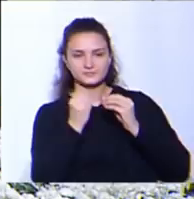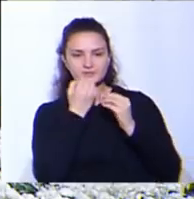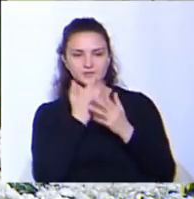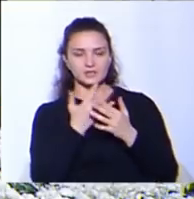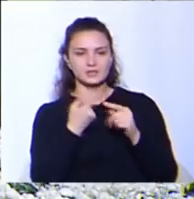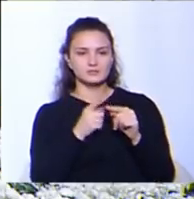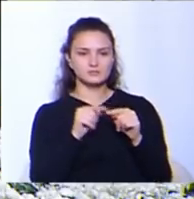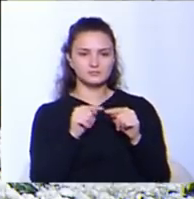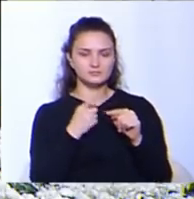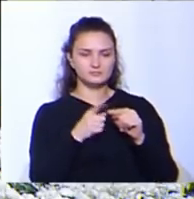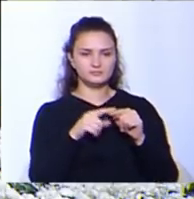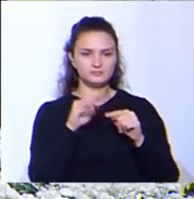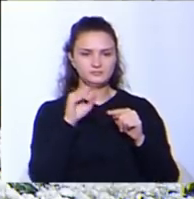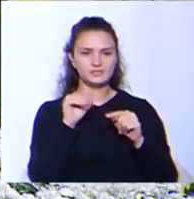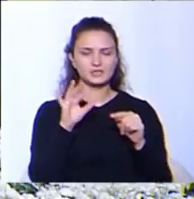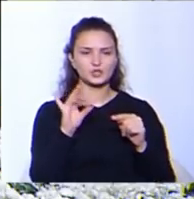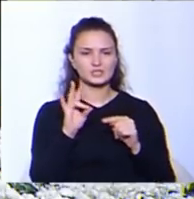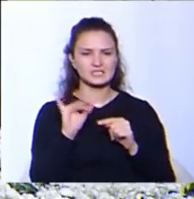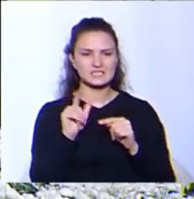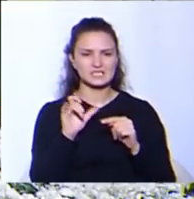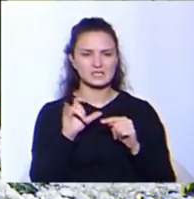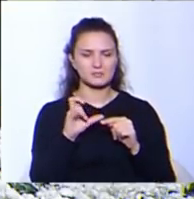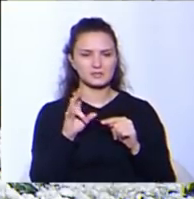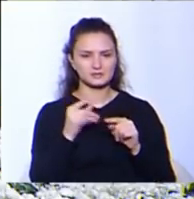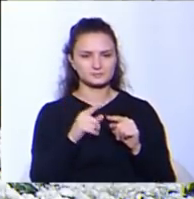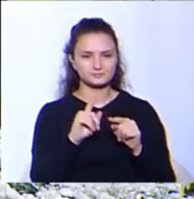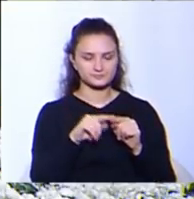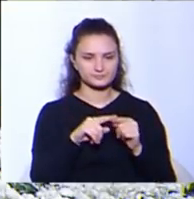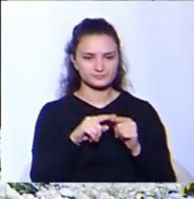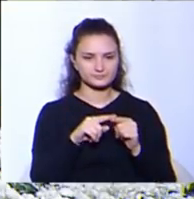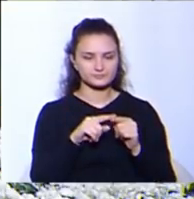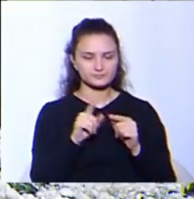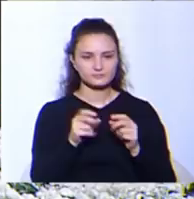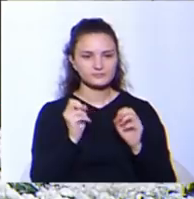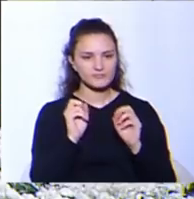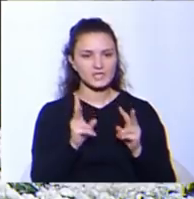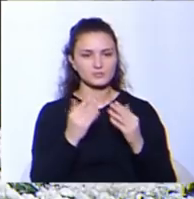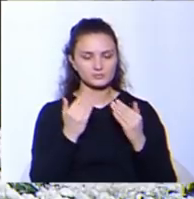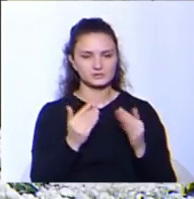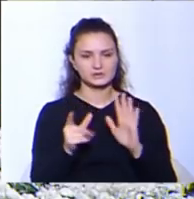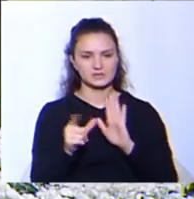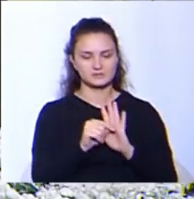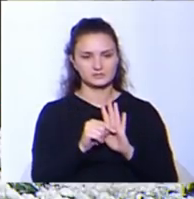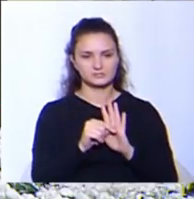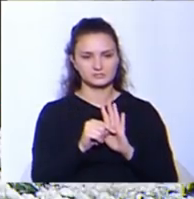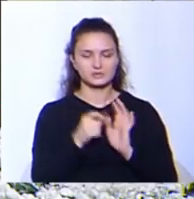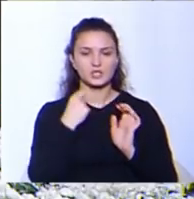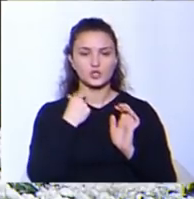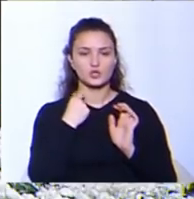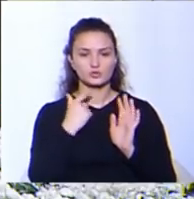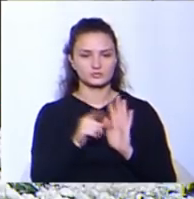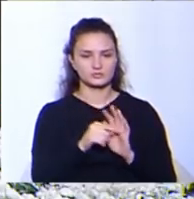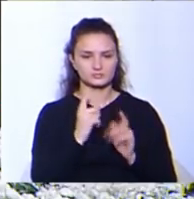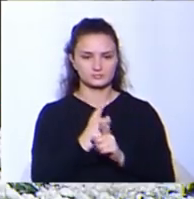არის მატონიზირებელი, ეფექტის გამაძლიერებელი და სახიფათო ამისი დაწყვილება თვით ალკოჰოლთანაც